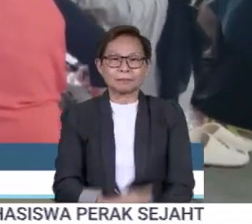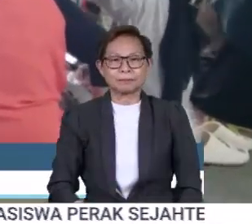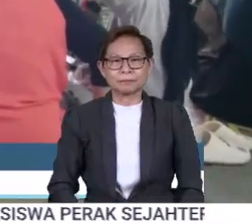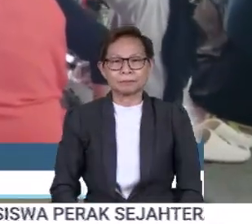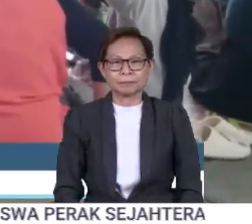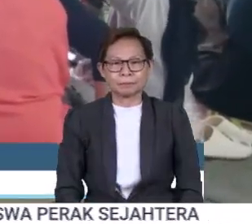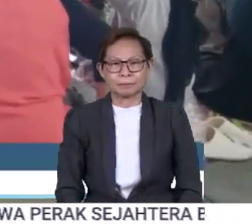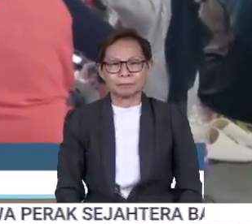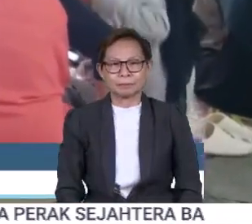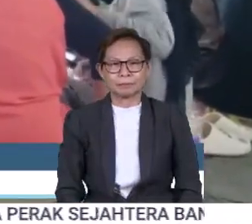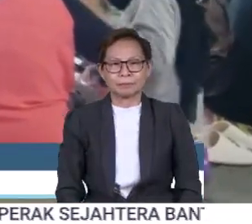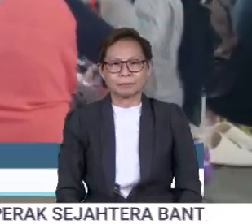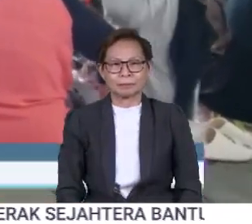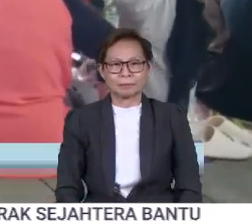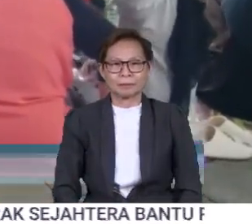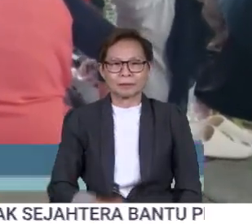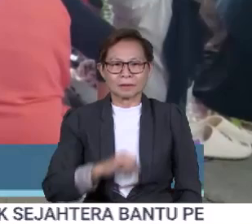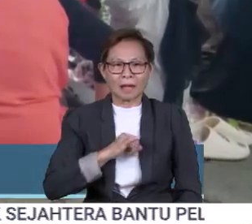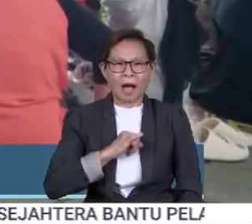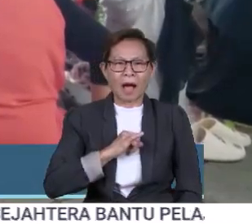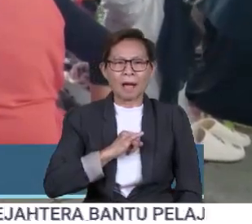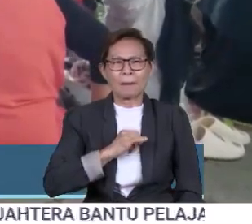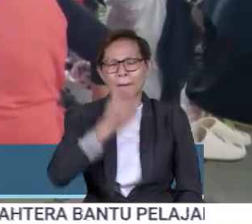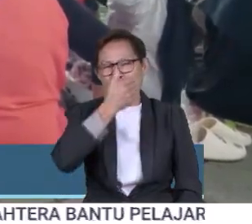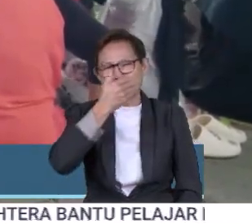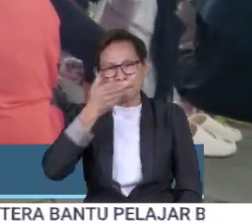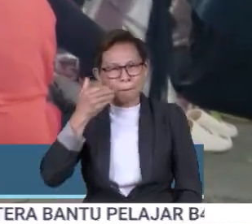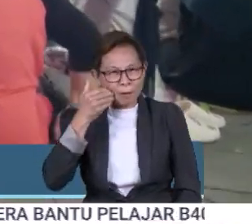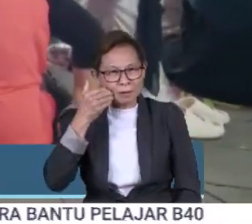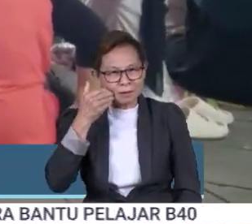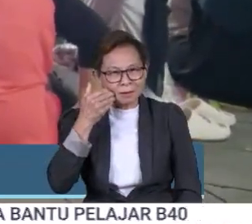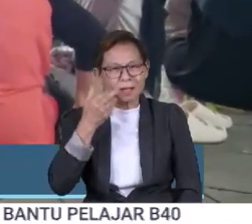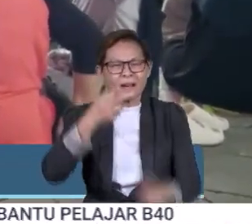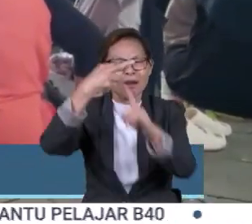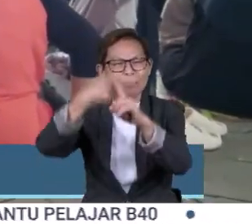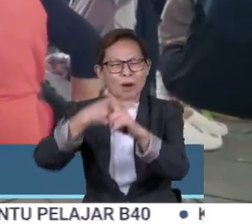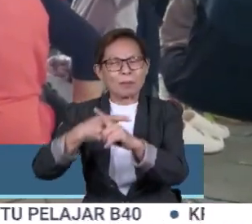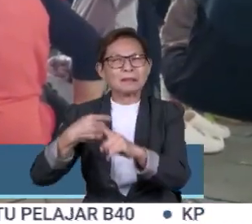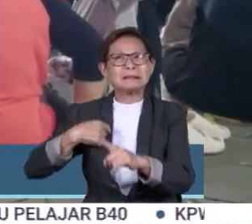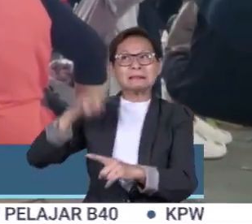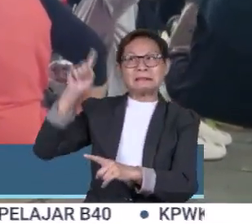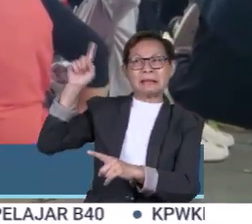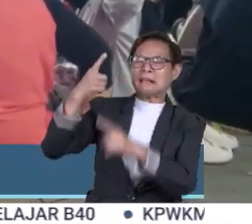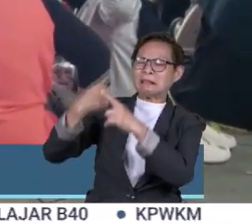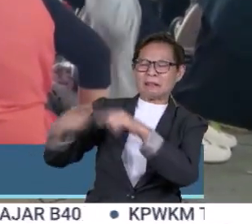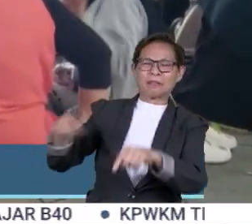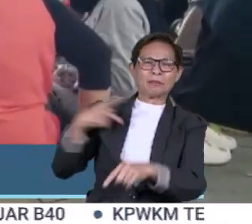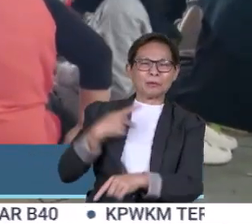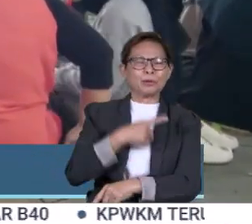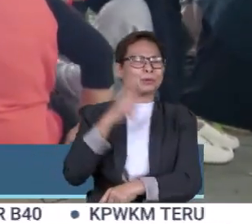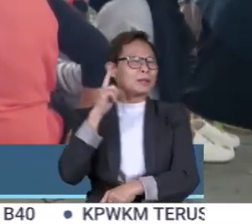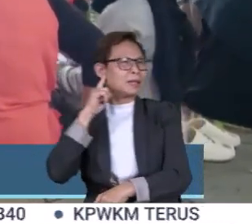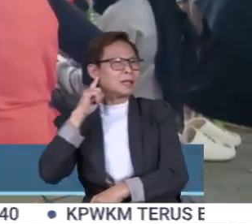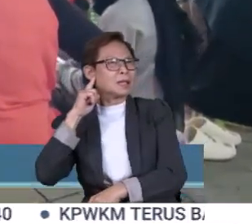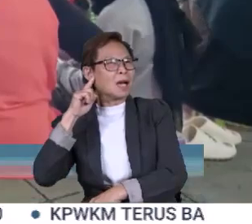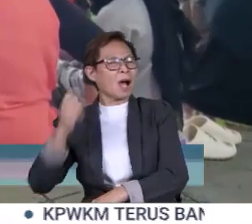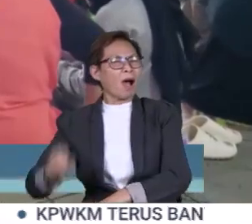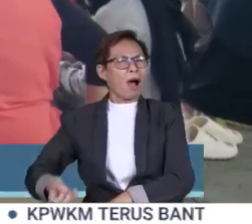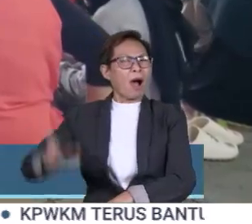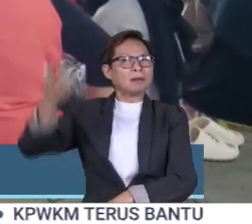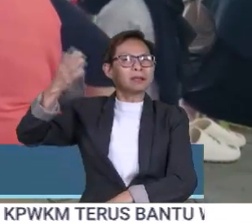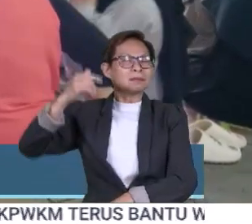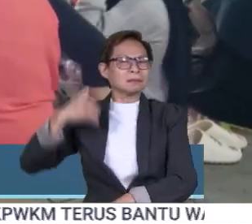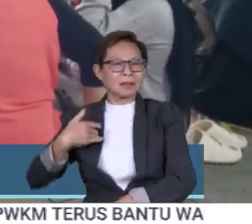Netherlands, I pray, I fast, but Ramadan is not the same as here. So we don't hear the azan, we don't have like big